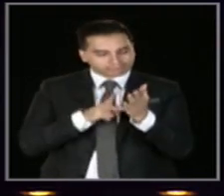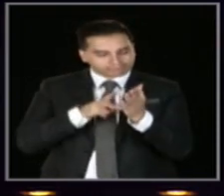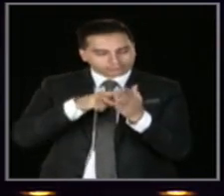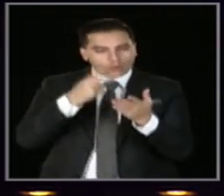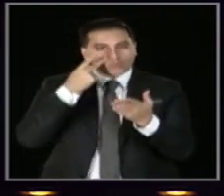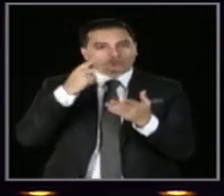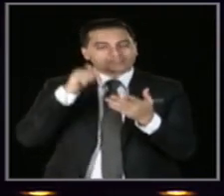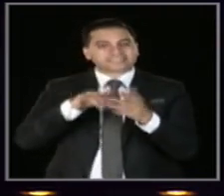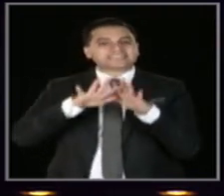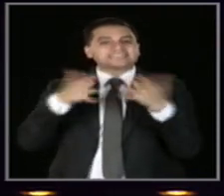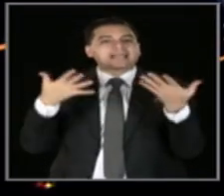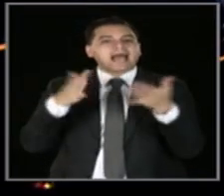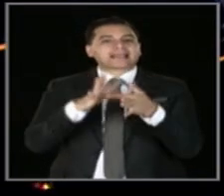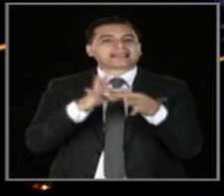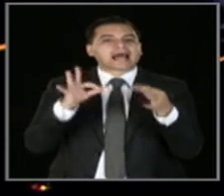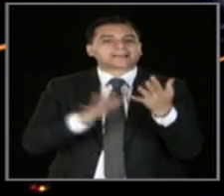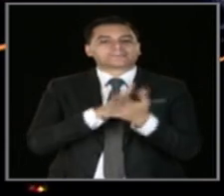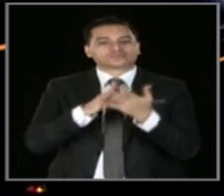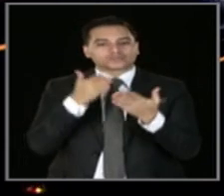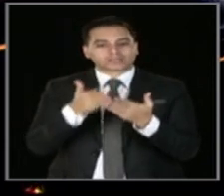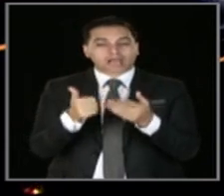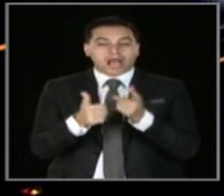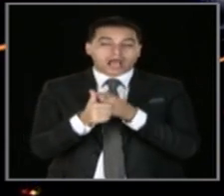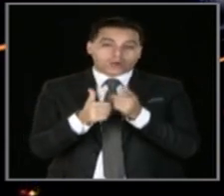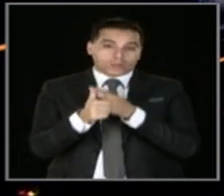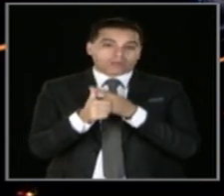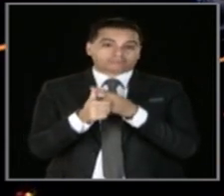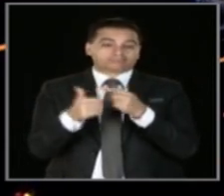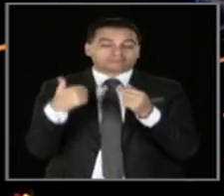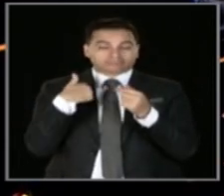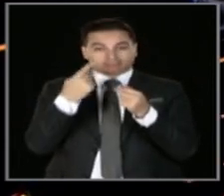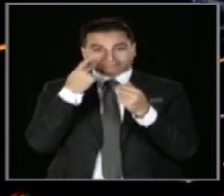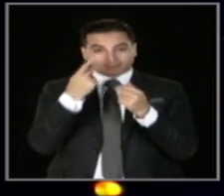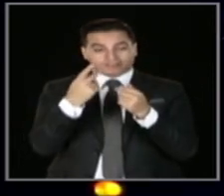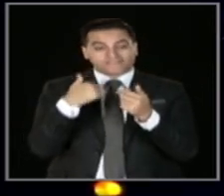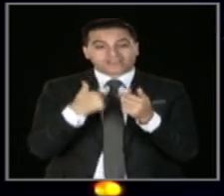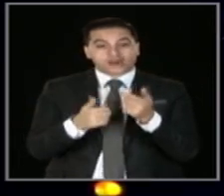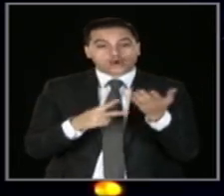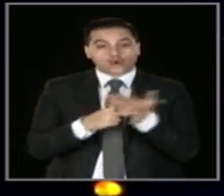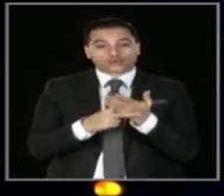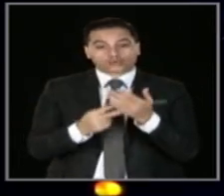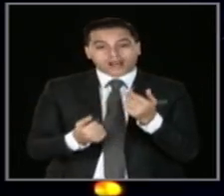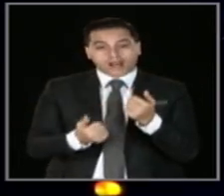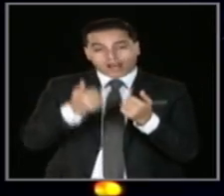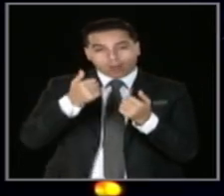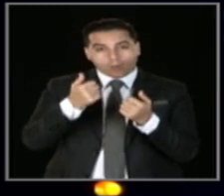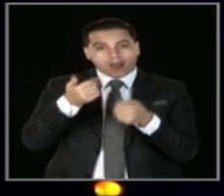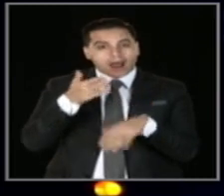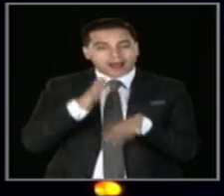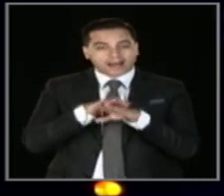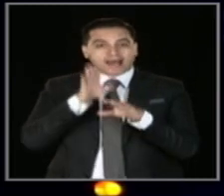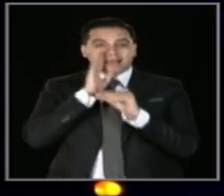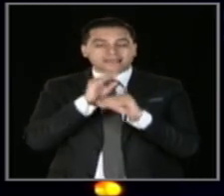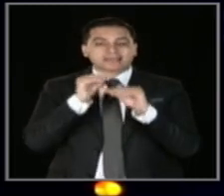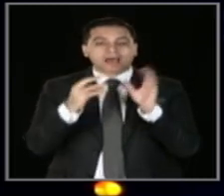نشوف ازاي نحل المشكلات دي. اول طبعا حاجة يعني احنا ذكرنا في الجزء الاول مجال التعليم والكليات